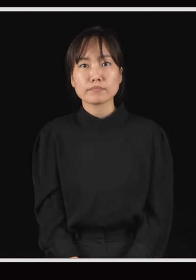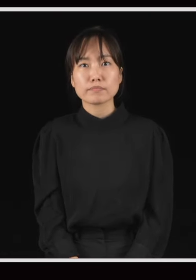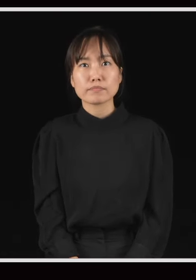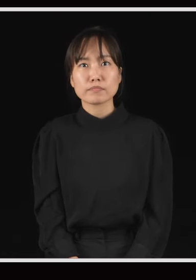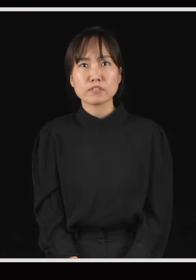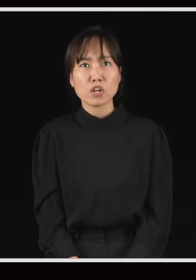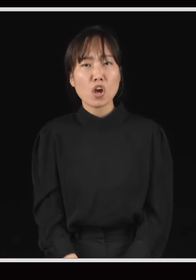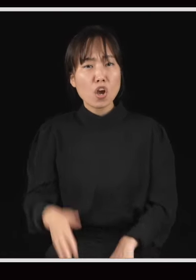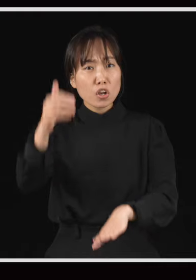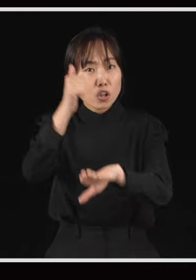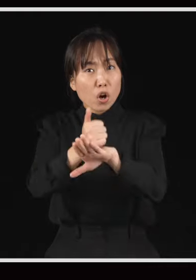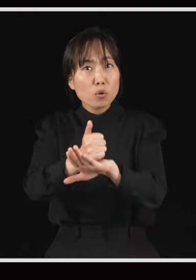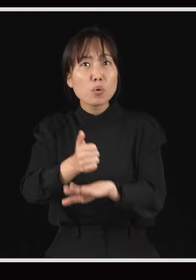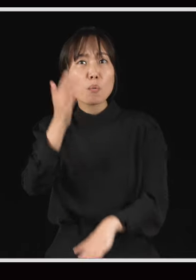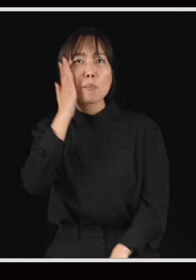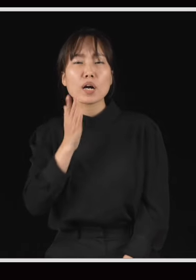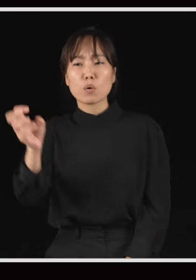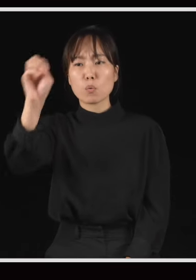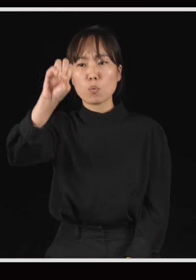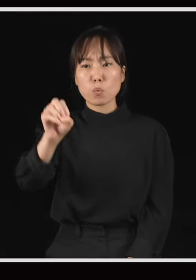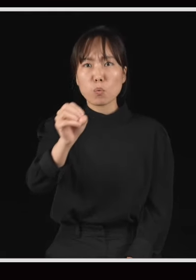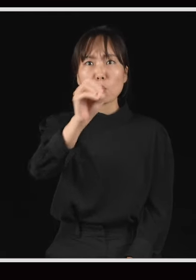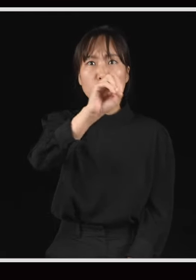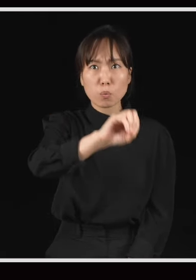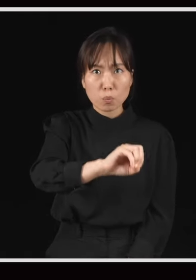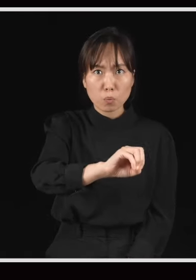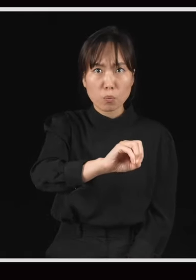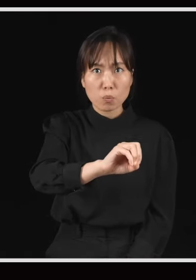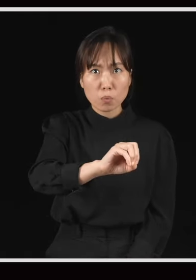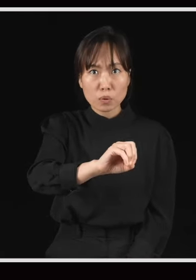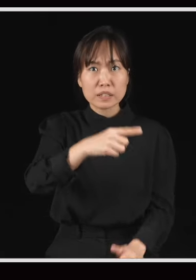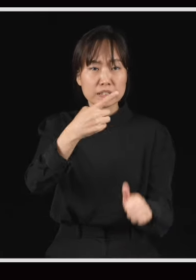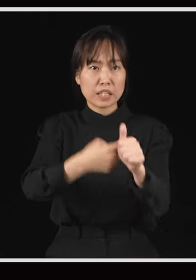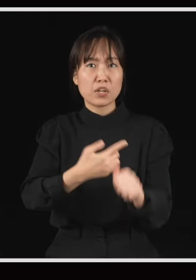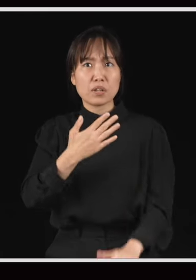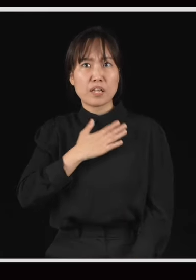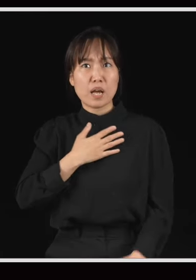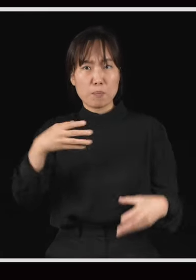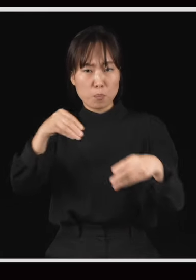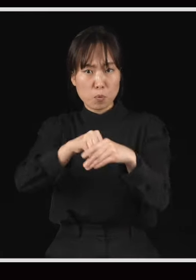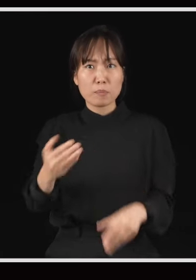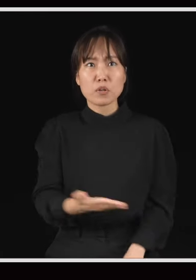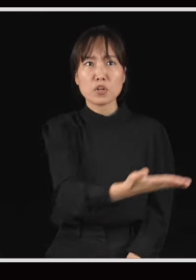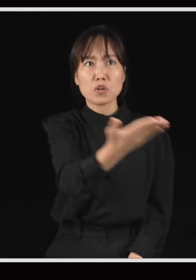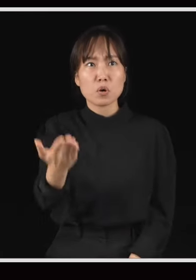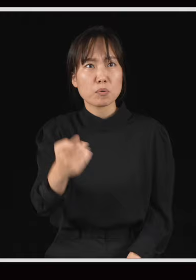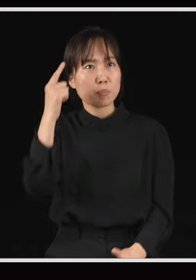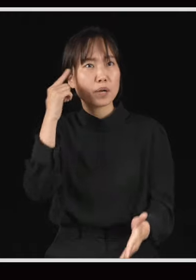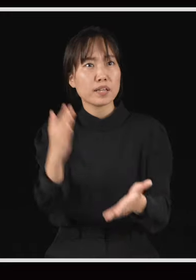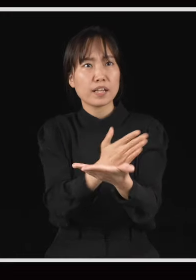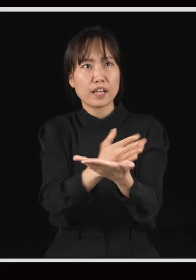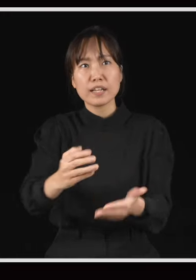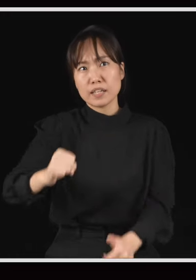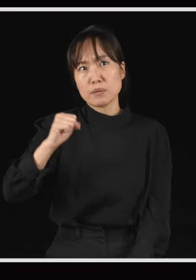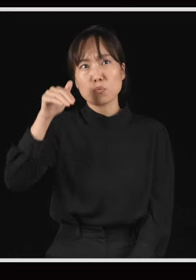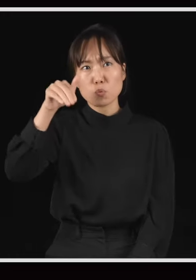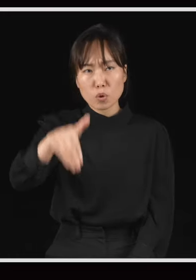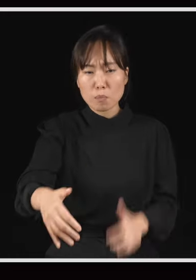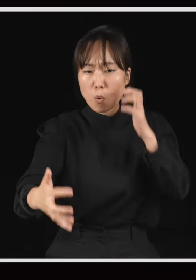이 공을 더 아래로 떨어뜨려서 여러분들의 또는 저의 판단력을 떨어뜨리고 번뇌의 수준을 높게